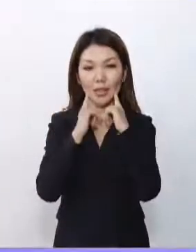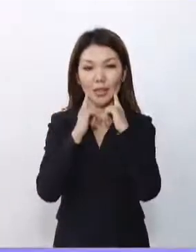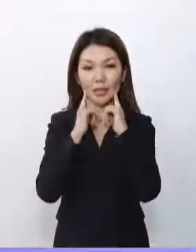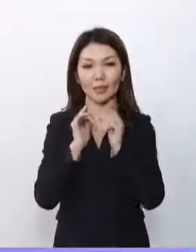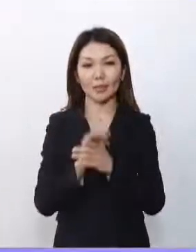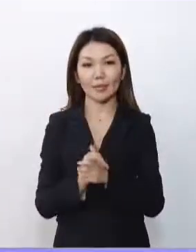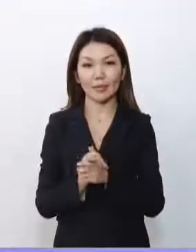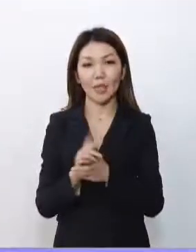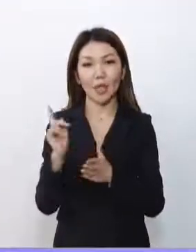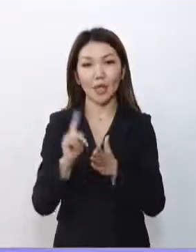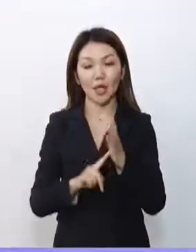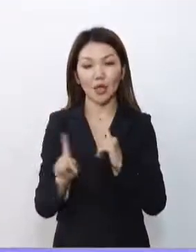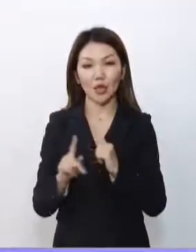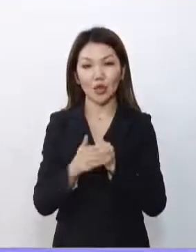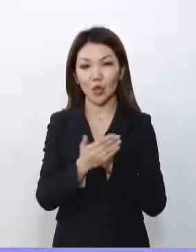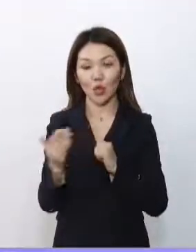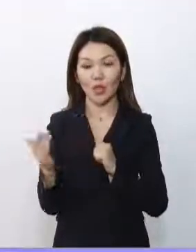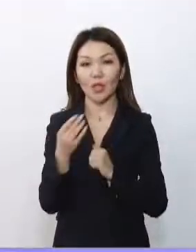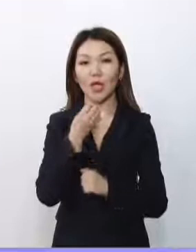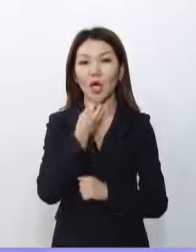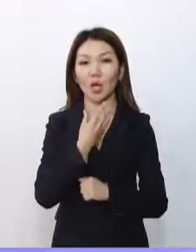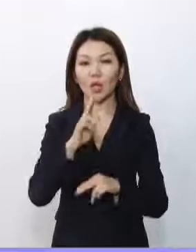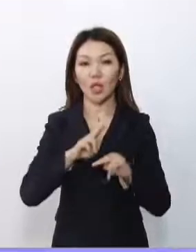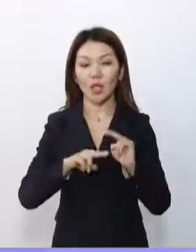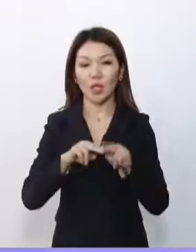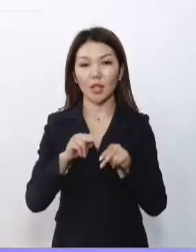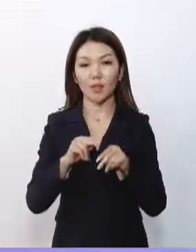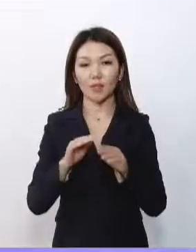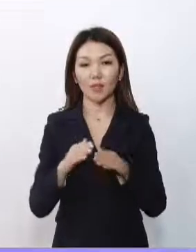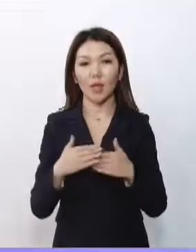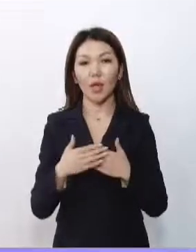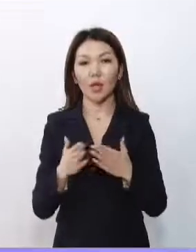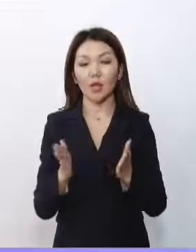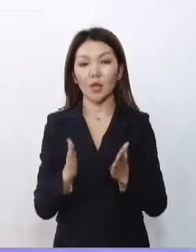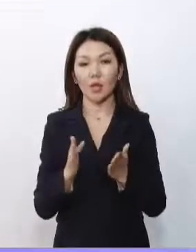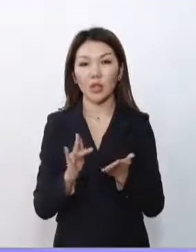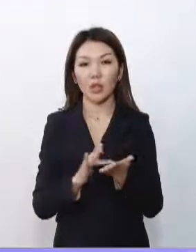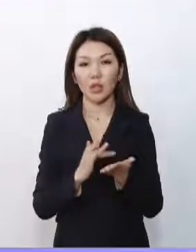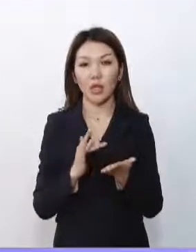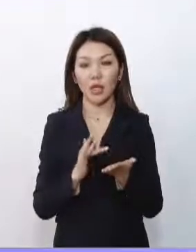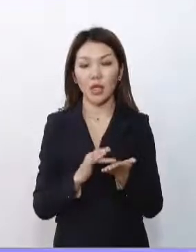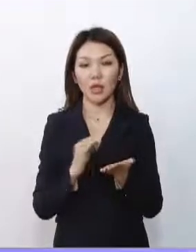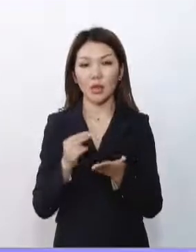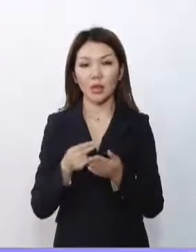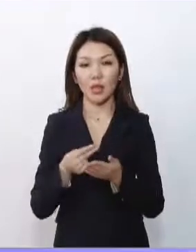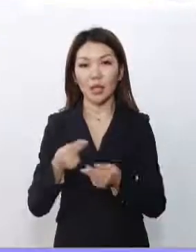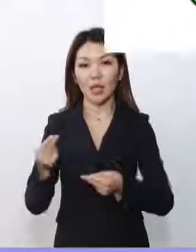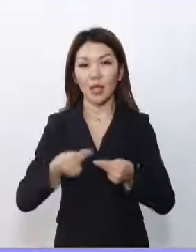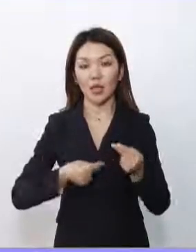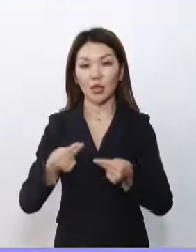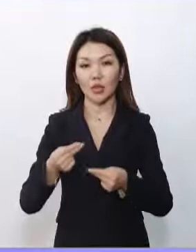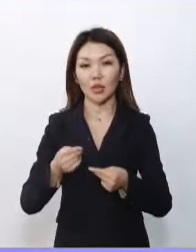надеюсь у вас хорошее настроение откройте тетради нарисуйте смолик